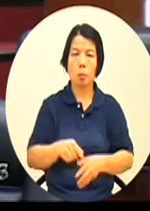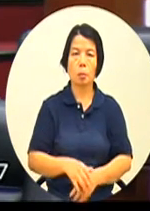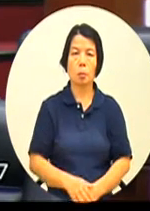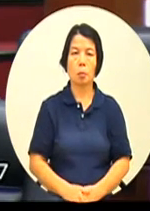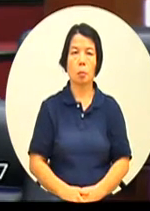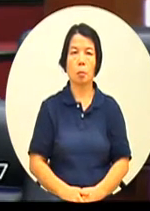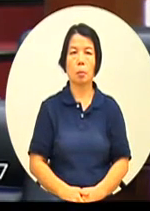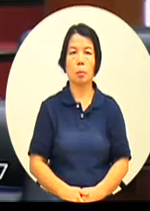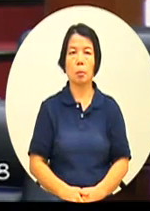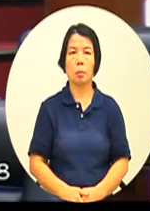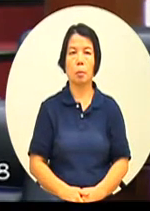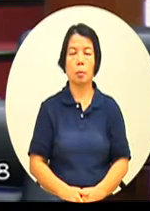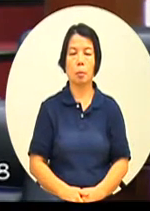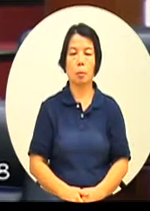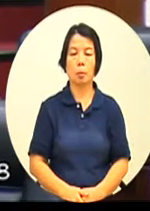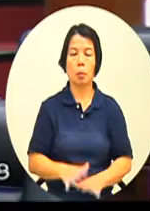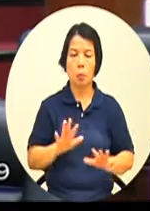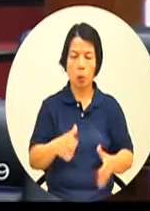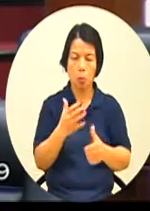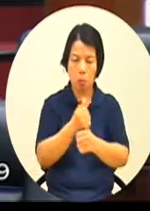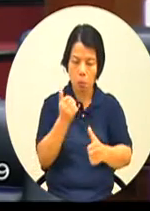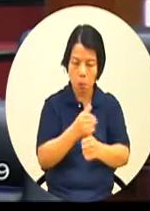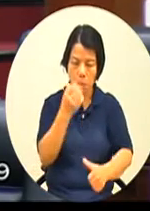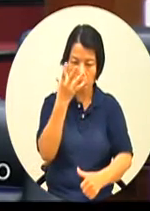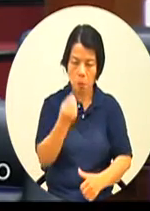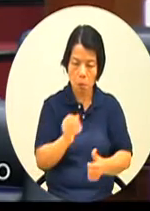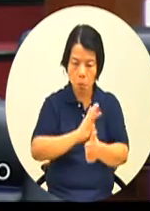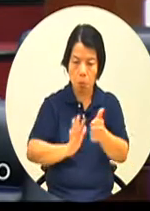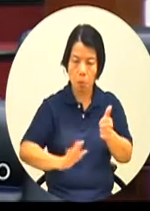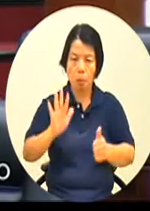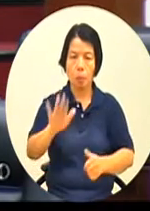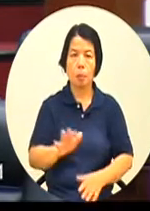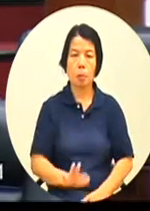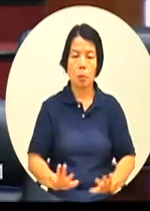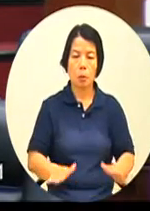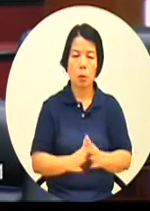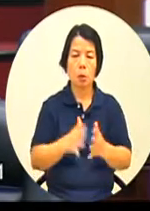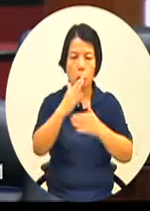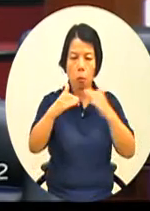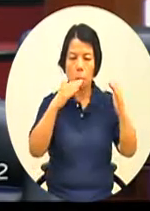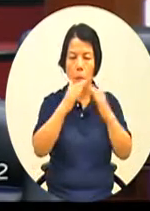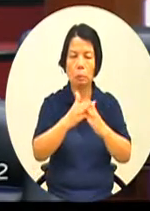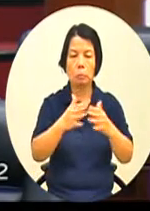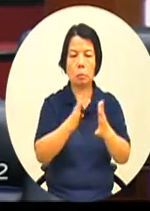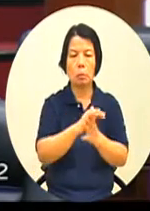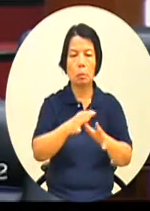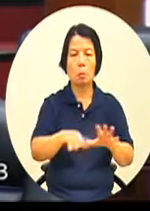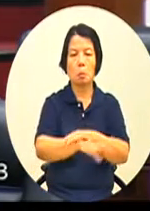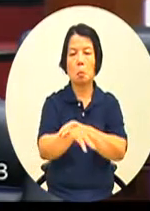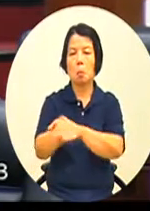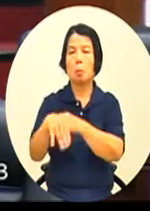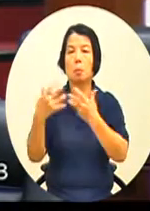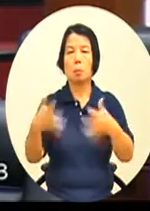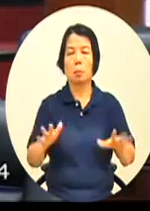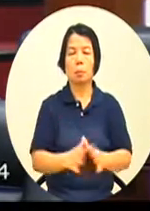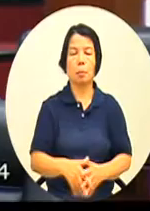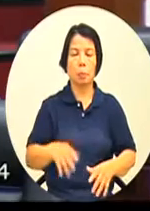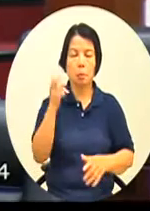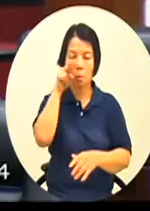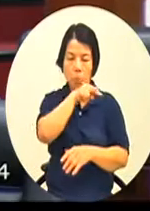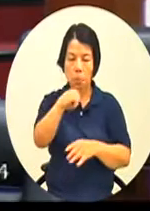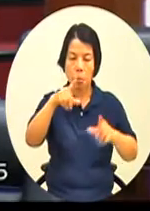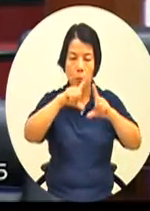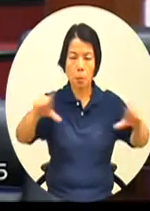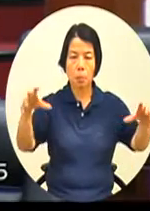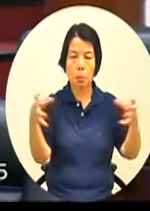说那现在因为少子化的影响有些闲置校园空间，那比如说我们看到这个大同国小